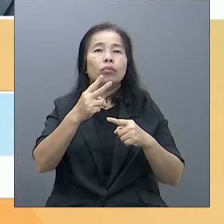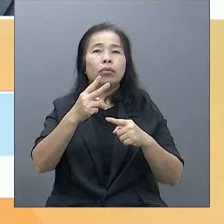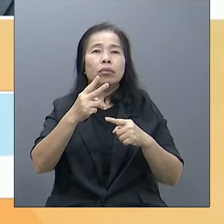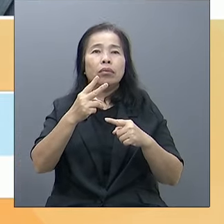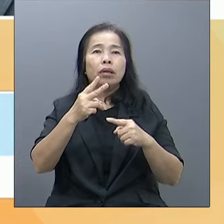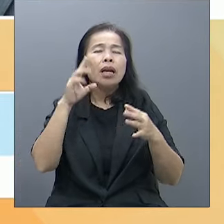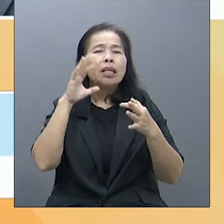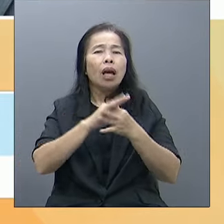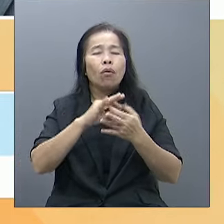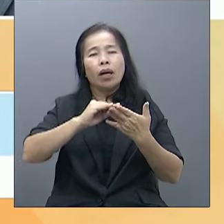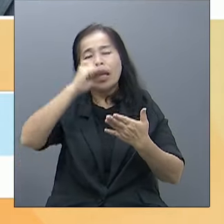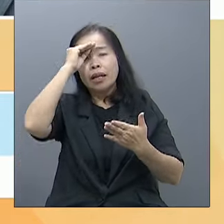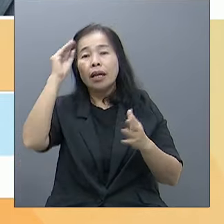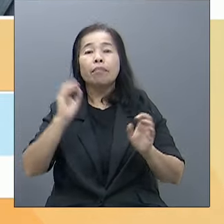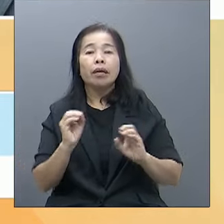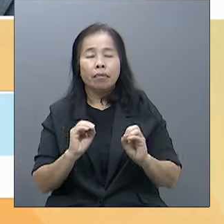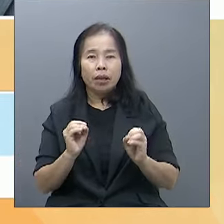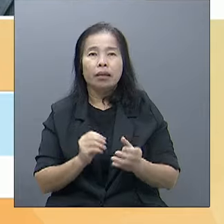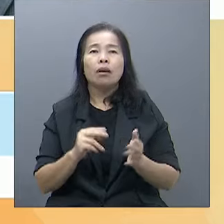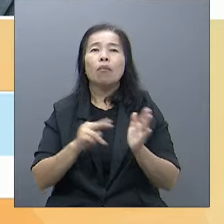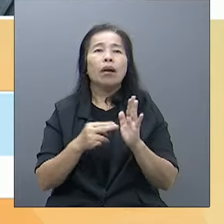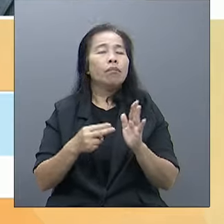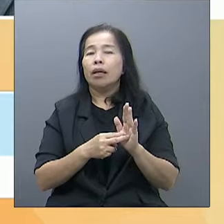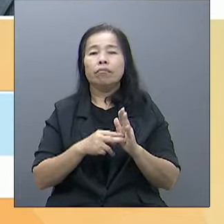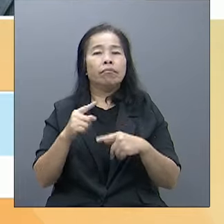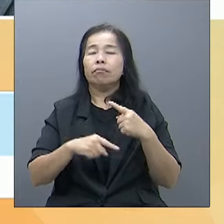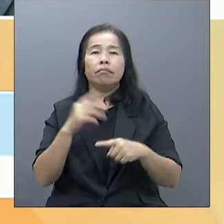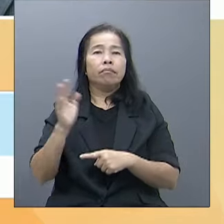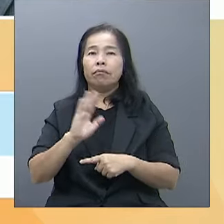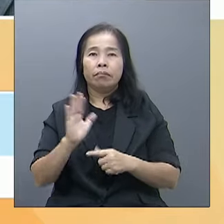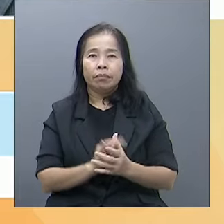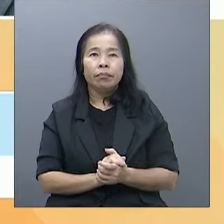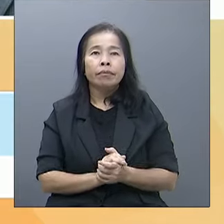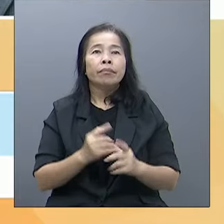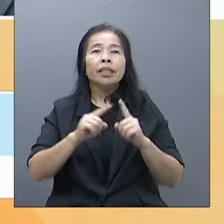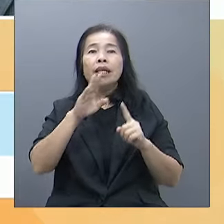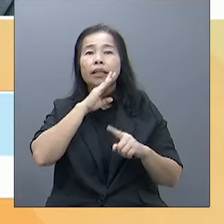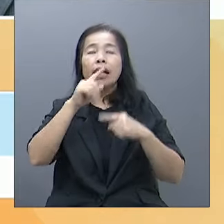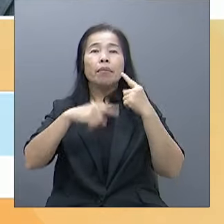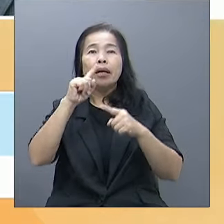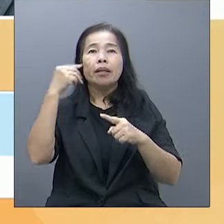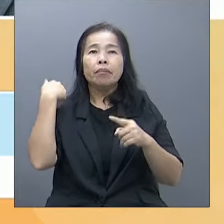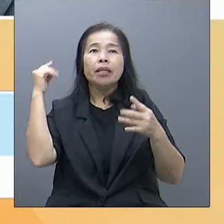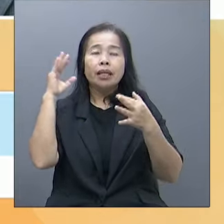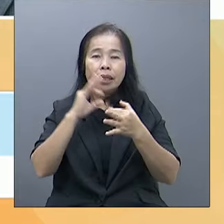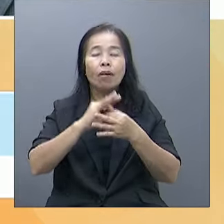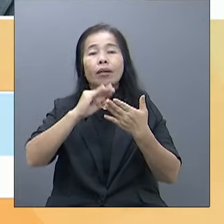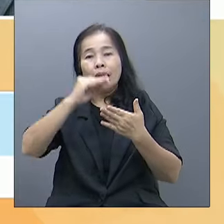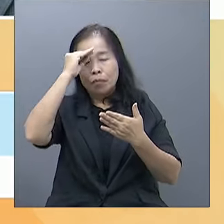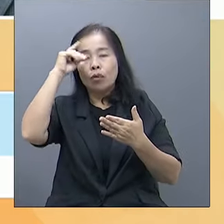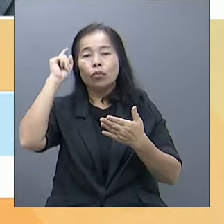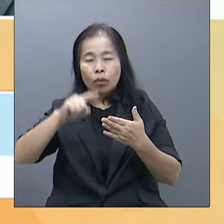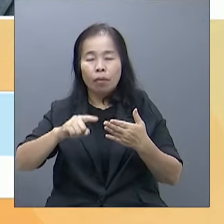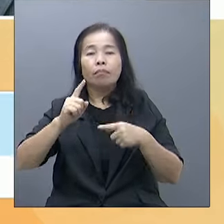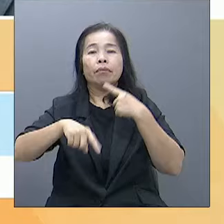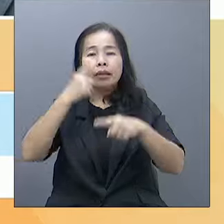นรู้นะครับที ่ ไม่ได้เป็นส่วนหนึ่งของวิชาการเรียนการสอนตอนนี้ก็สั่งงดไปแล้วเนื่องจากว่าก็เข้าใ